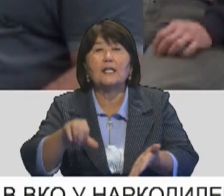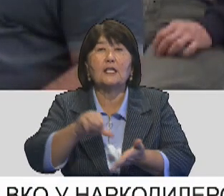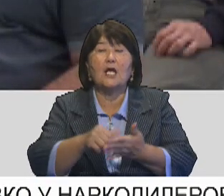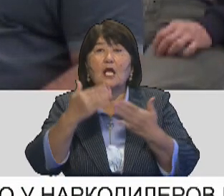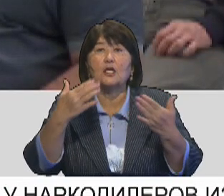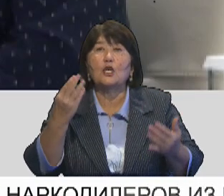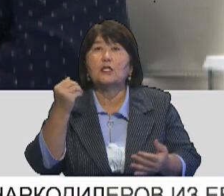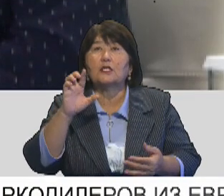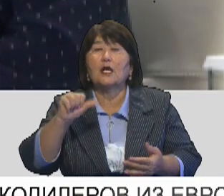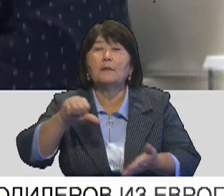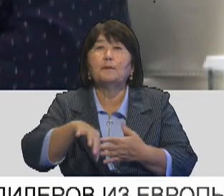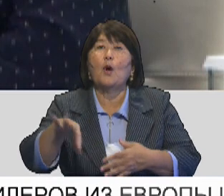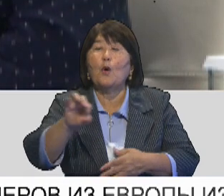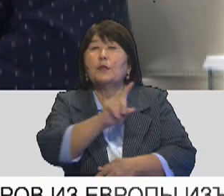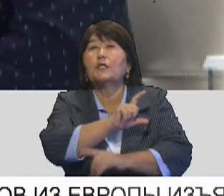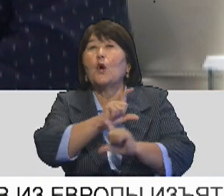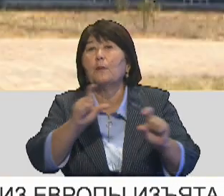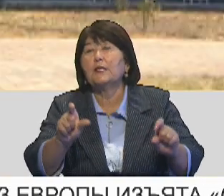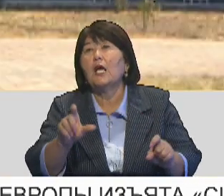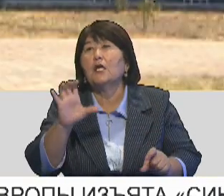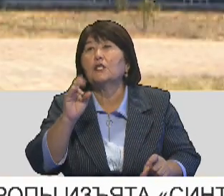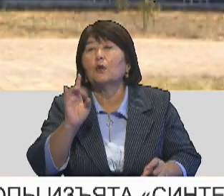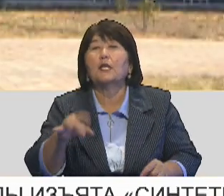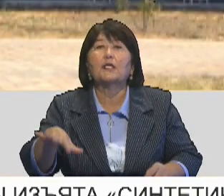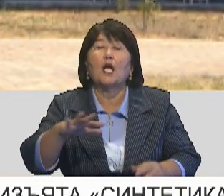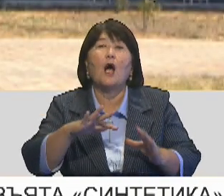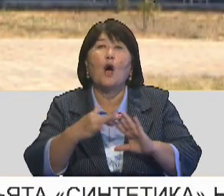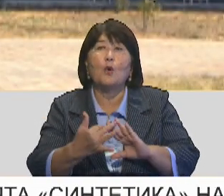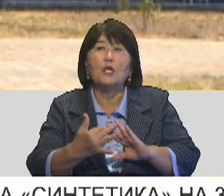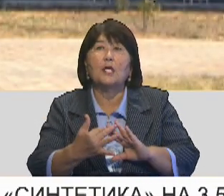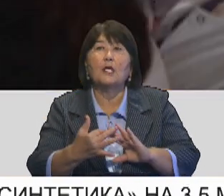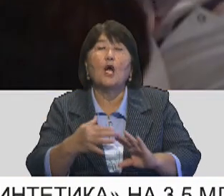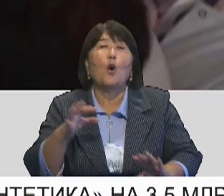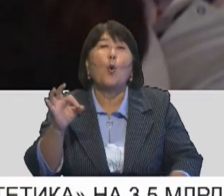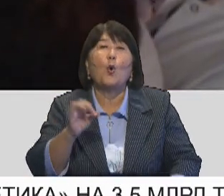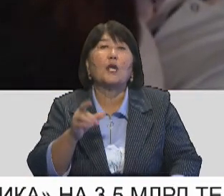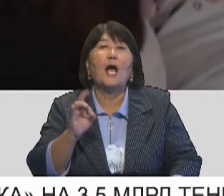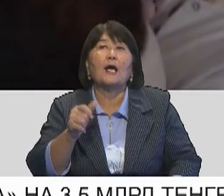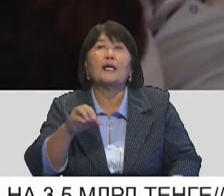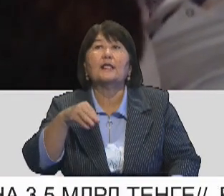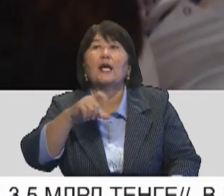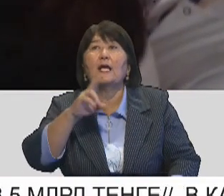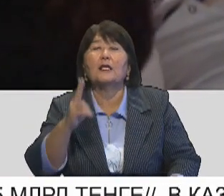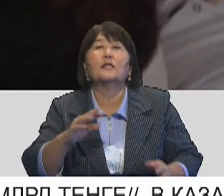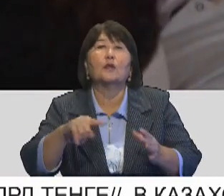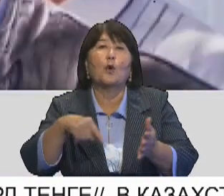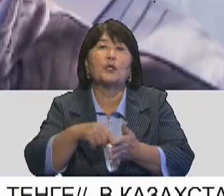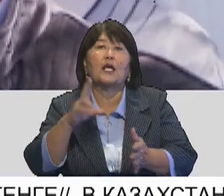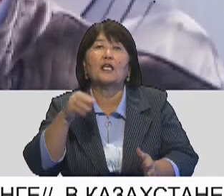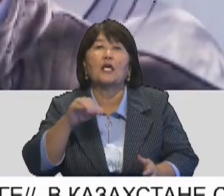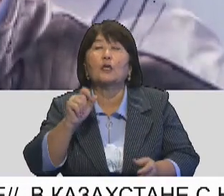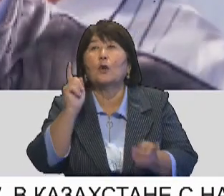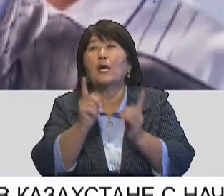штаба побывали в областной больнице в Сауранском районе ауле Орангай и в ТЭЦ города Кентау. На каждой